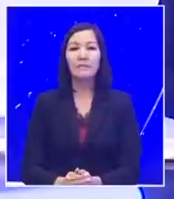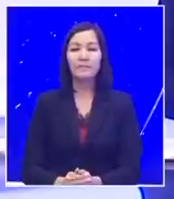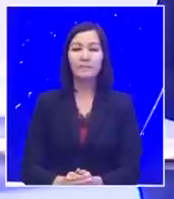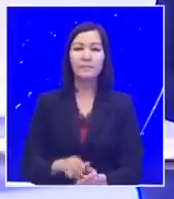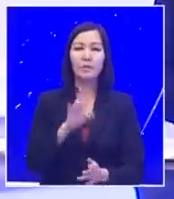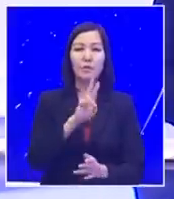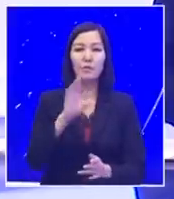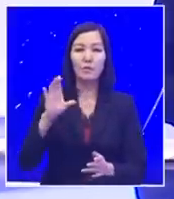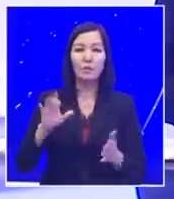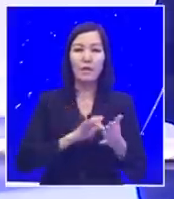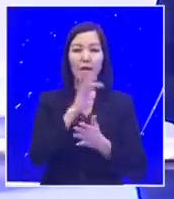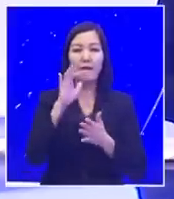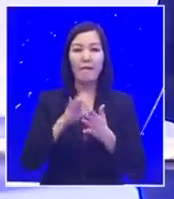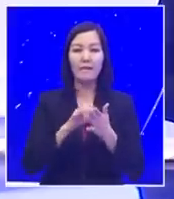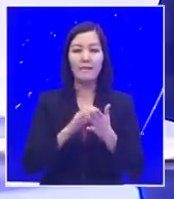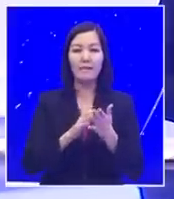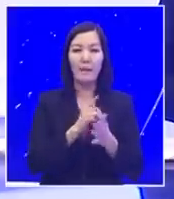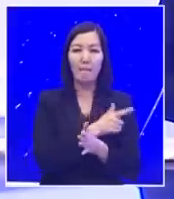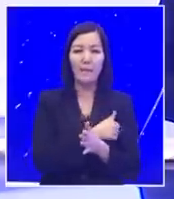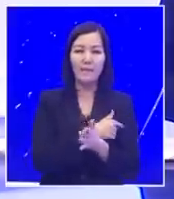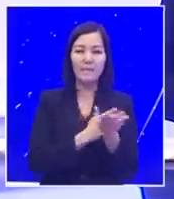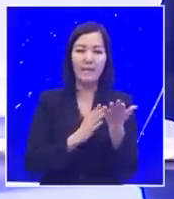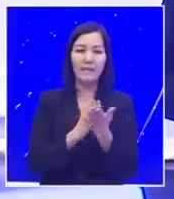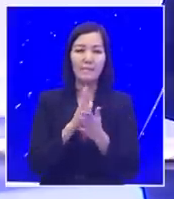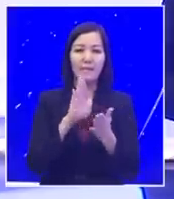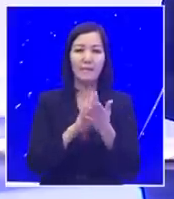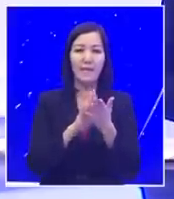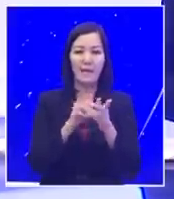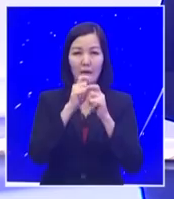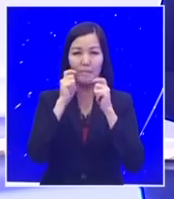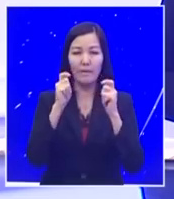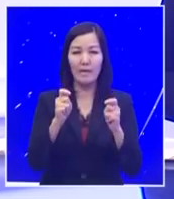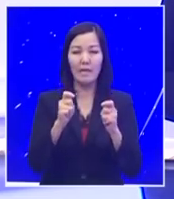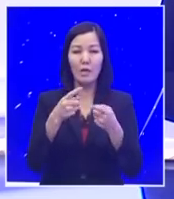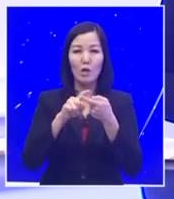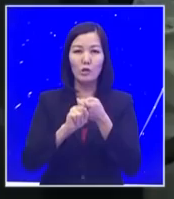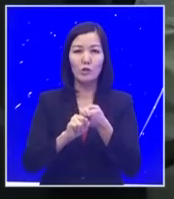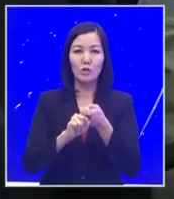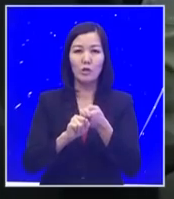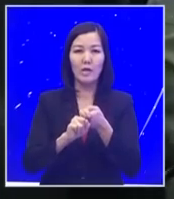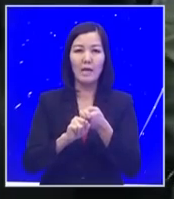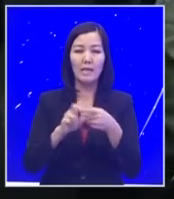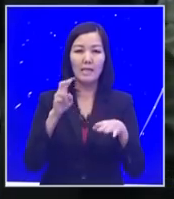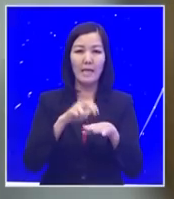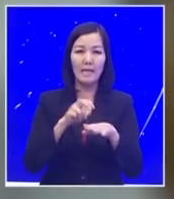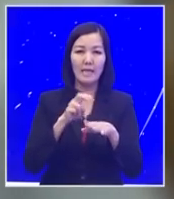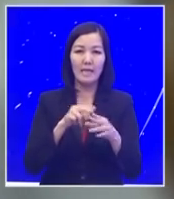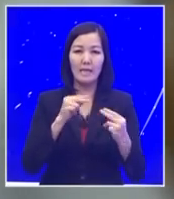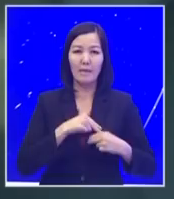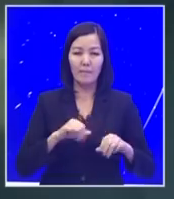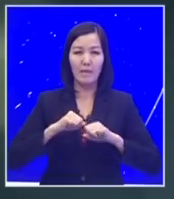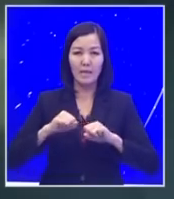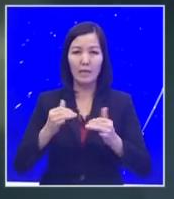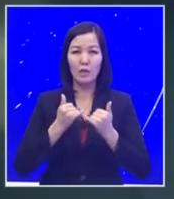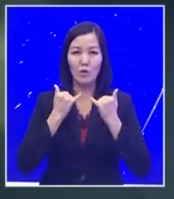Елордалық медицина қызметкерлеріне сыйақы беріледі. Бұл коронавирус індетін жұқтырғандармен тікелей байланыста жүрген ақ халаттылардың еңбегі мен ерлігіне